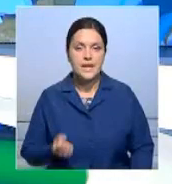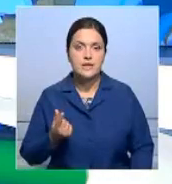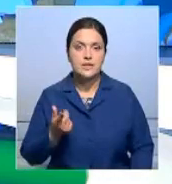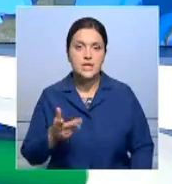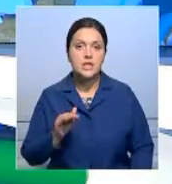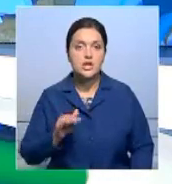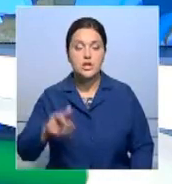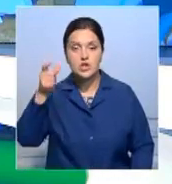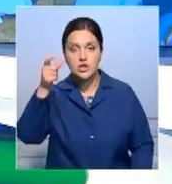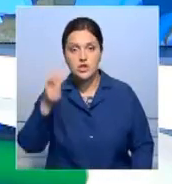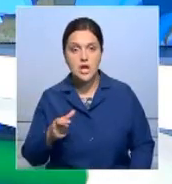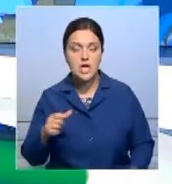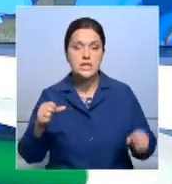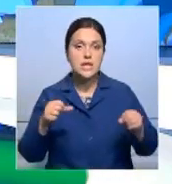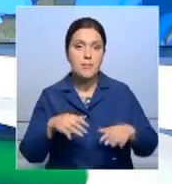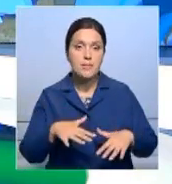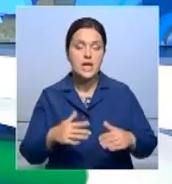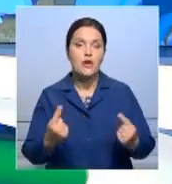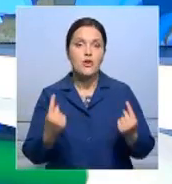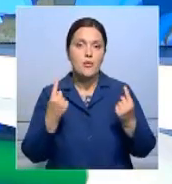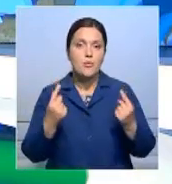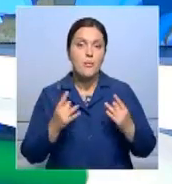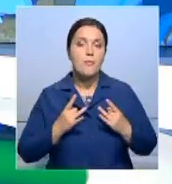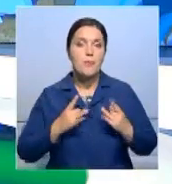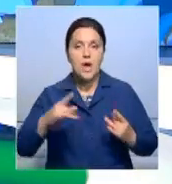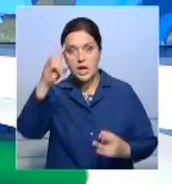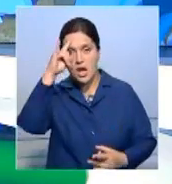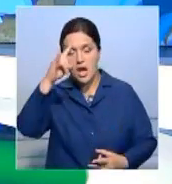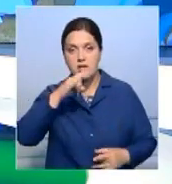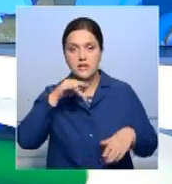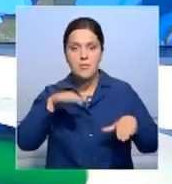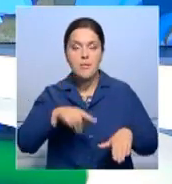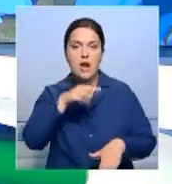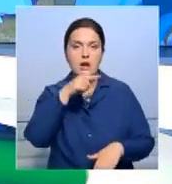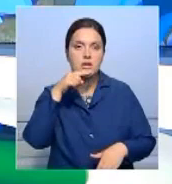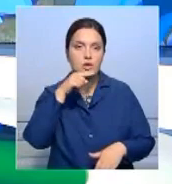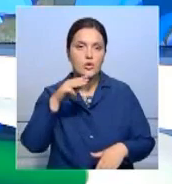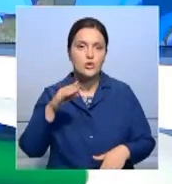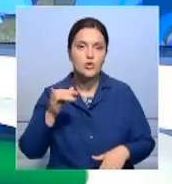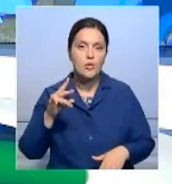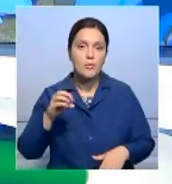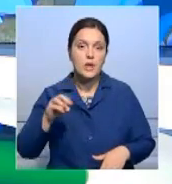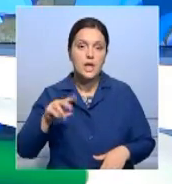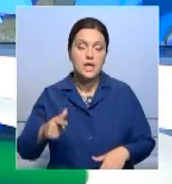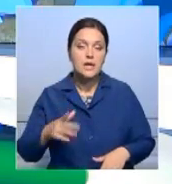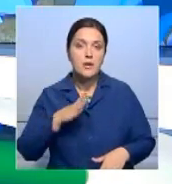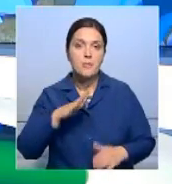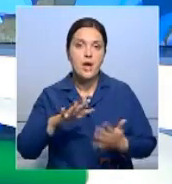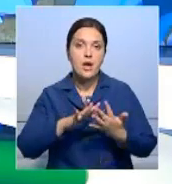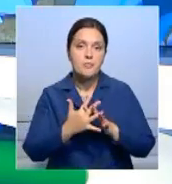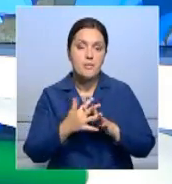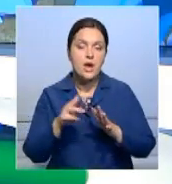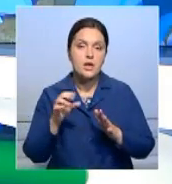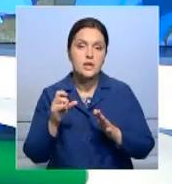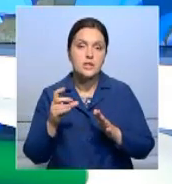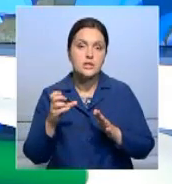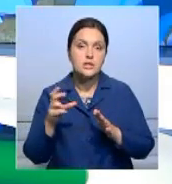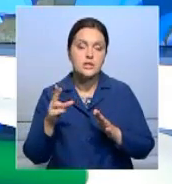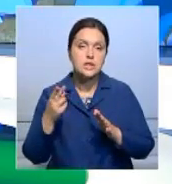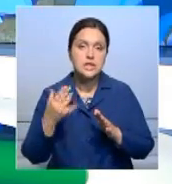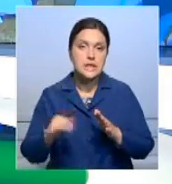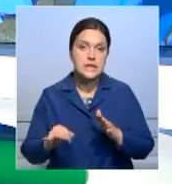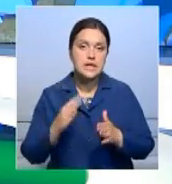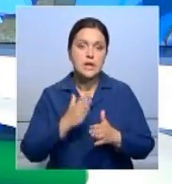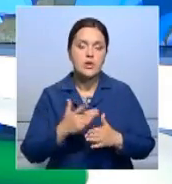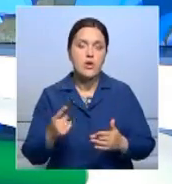Несколько тысяч человек собрались на юбилейный курултай казахов в Тюменской области. Съезд прошел в приграничном селе Казанское и уже стало